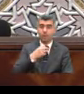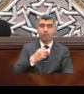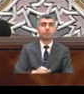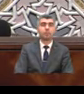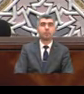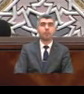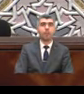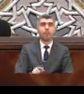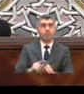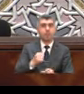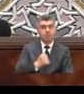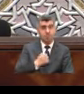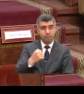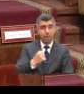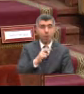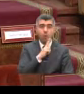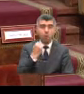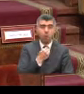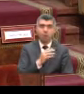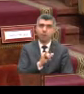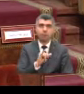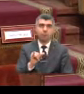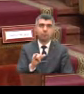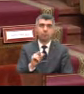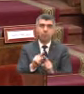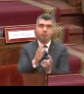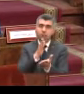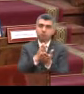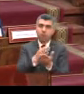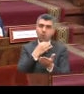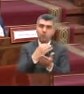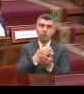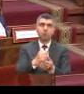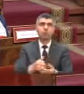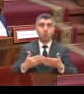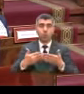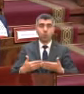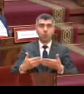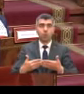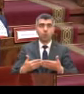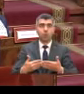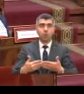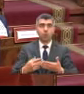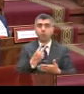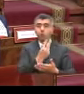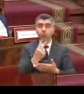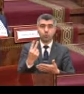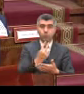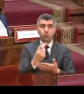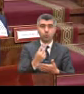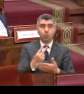ليس دفاعا عن الحكومة، ولكن انصافا للحقيقة والتاريخ. اليوم تمت برمجة ديال جوج المحاور، السيدة